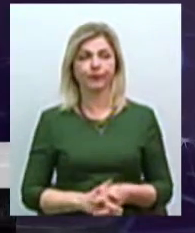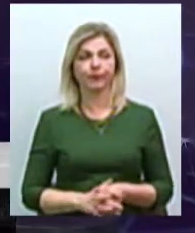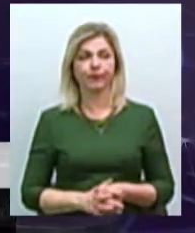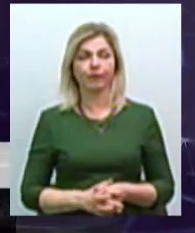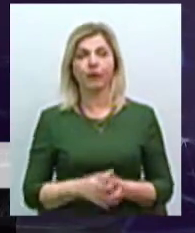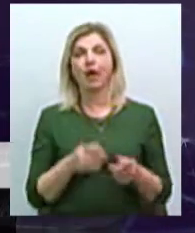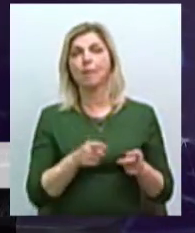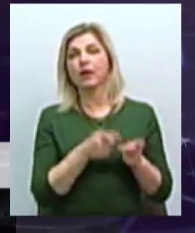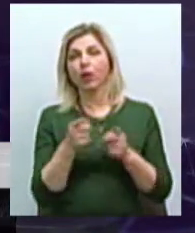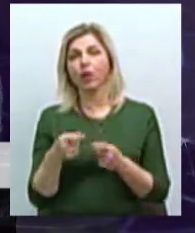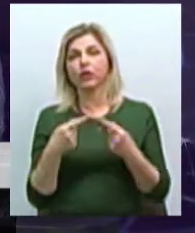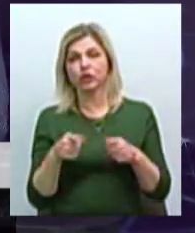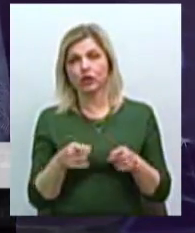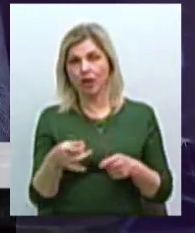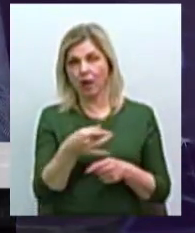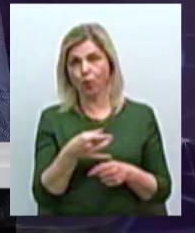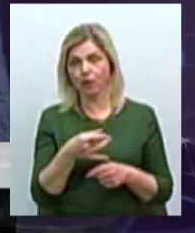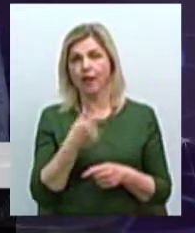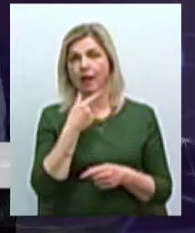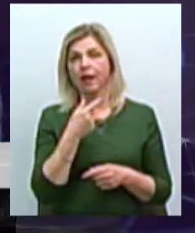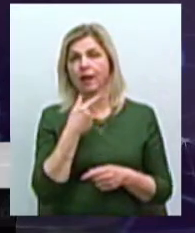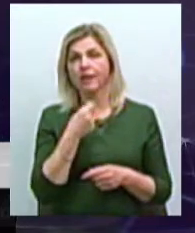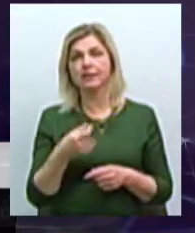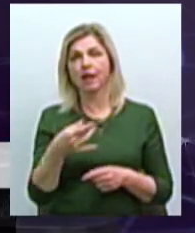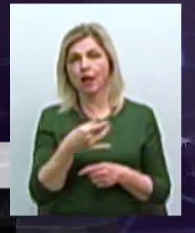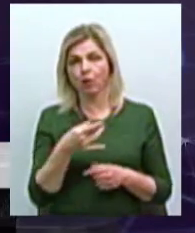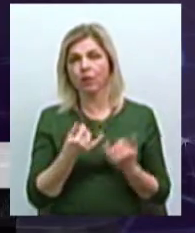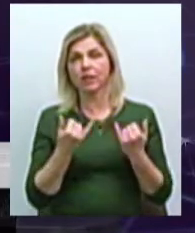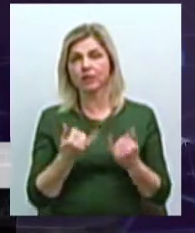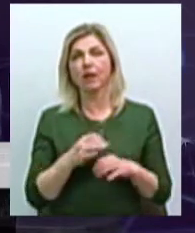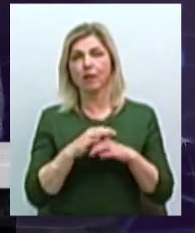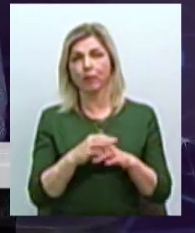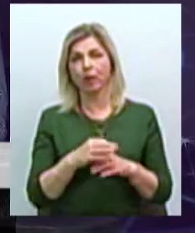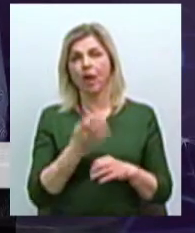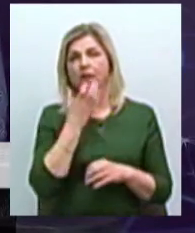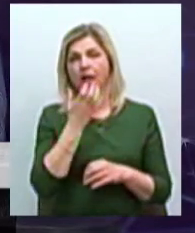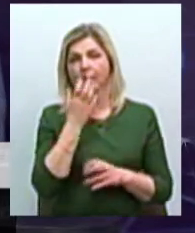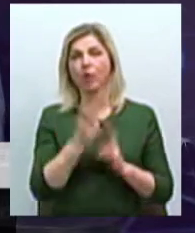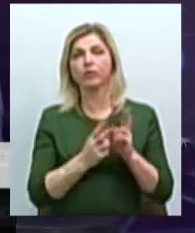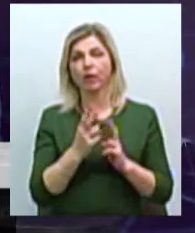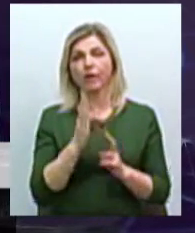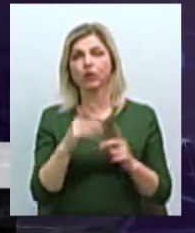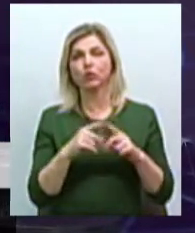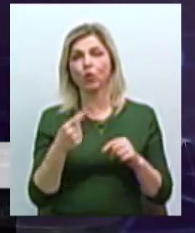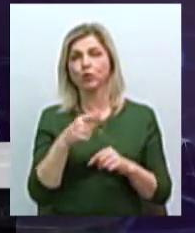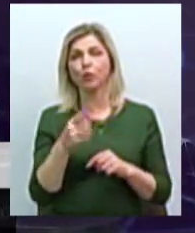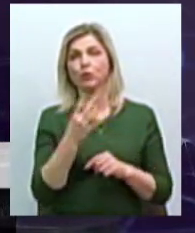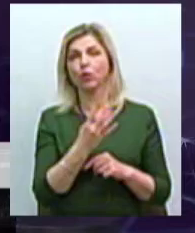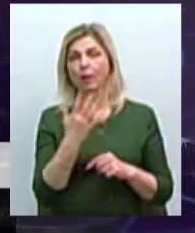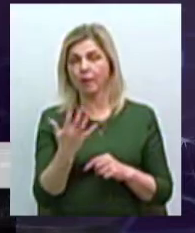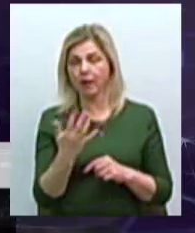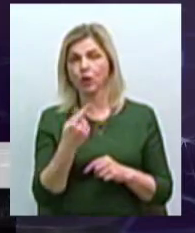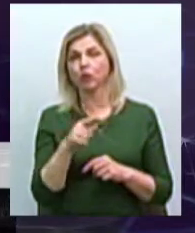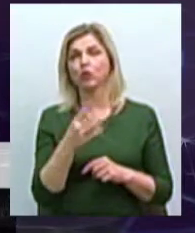Переходячи в інший район, можемо сказати, що в Ленінському районі зараз проходять термомодернізаційні роботи в середніх школах номер 45,